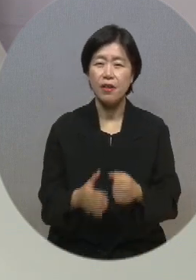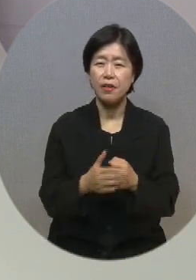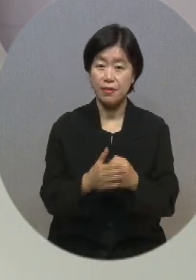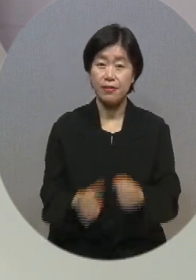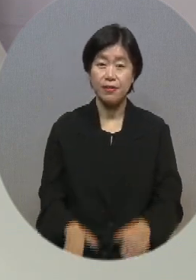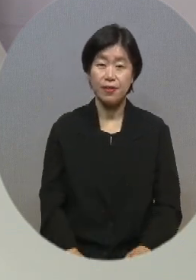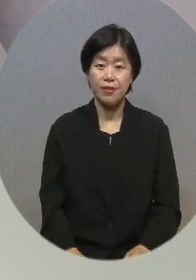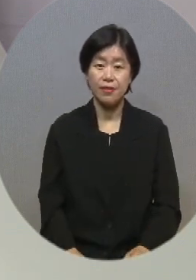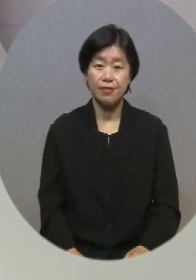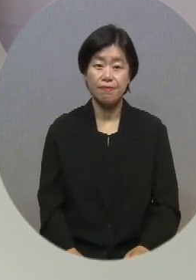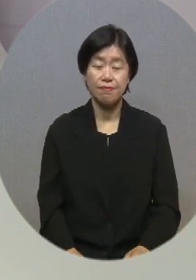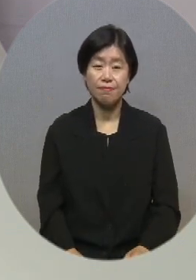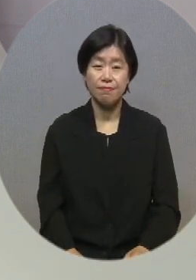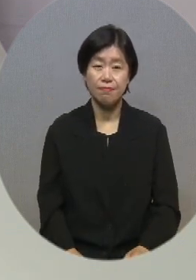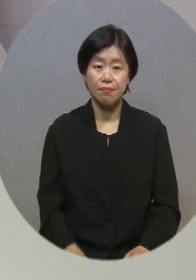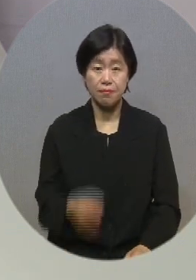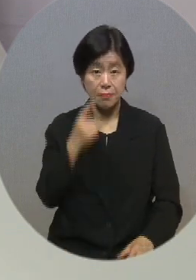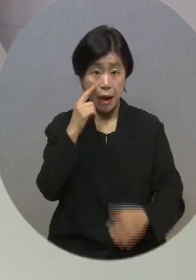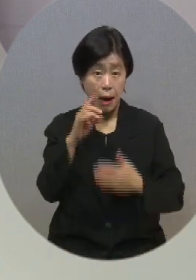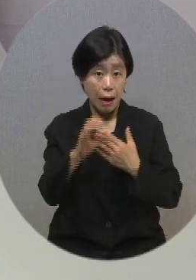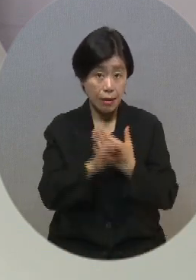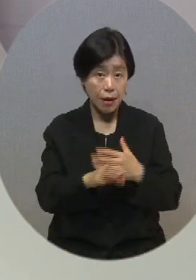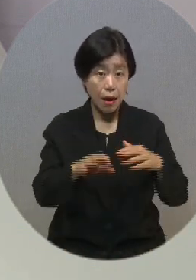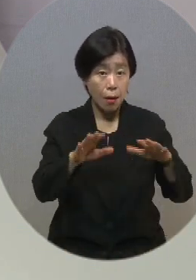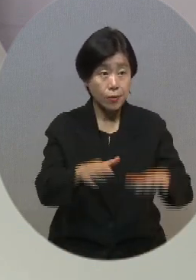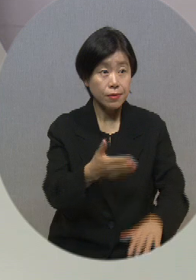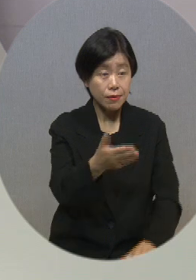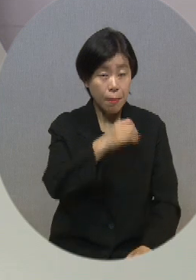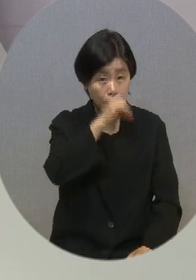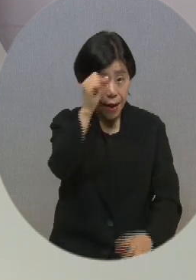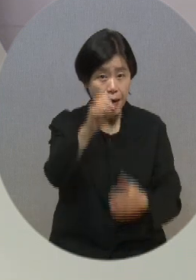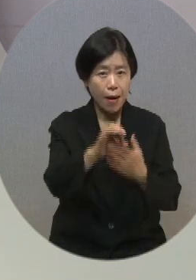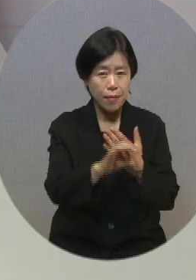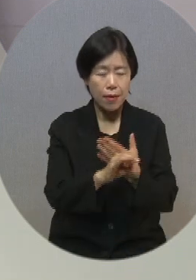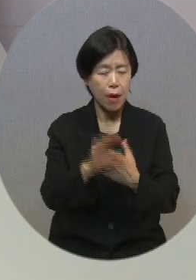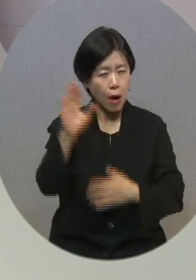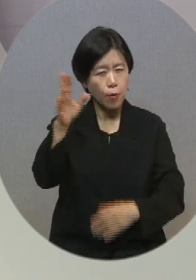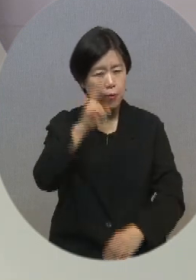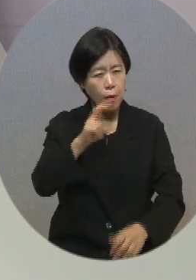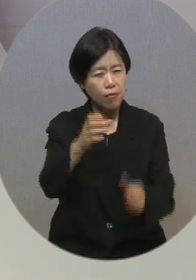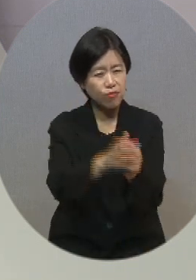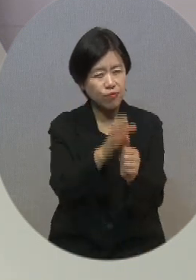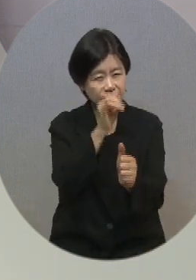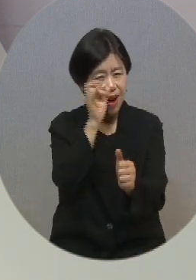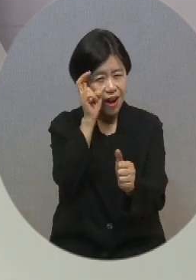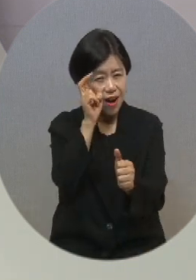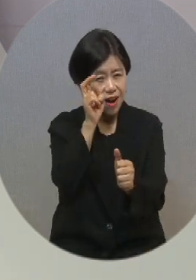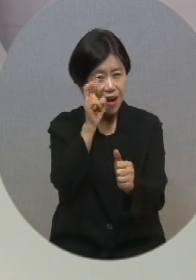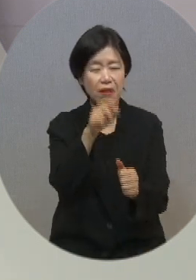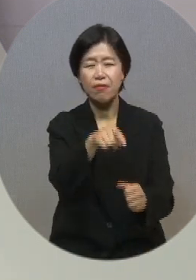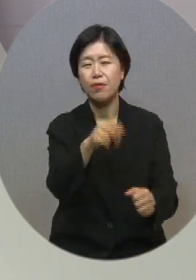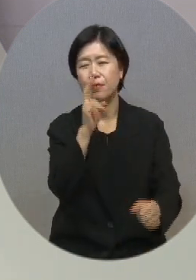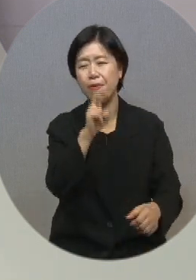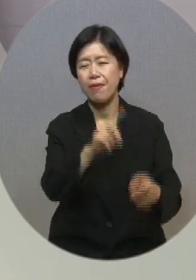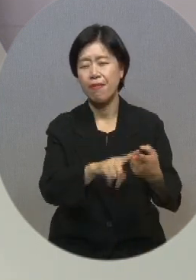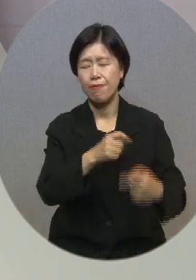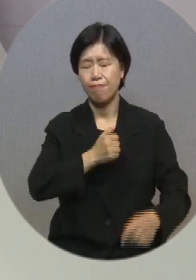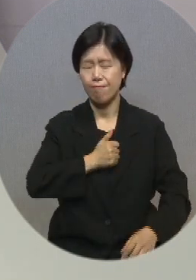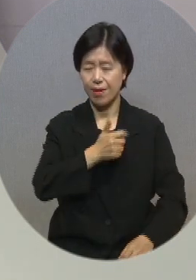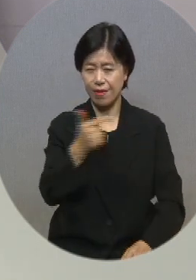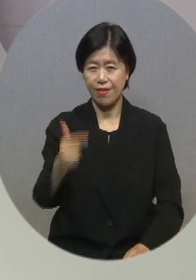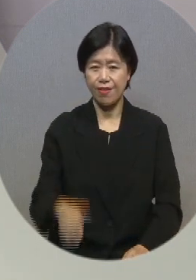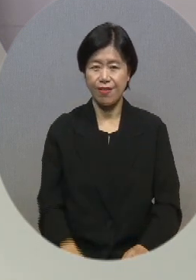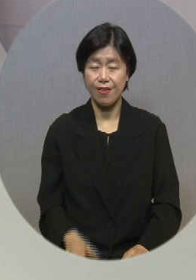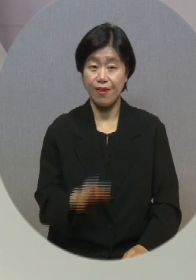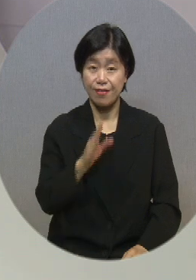통과하고 줄 수 있으니까 네. 야 우리가 그래도 대단한 실력이다. 이런 이제 네. 그런 자부심을 갖지 않겠어요? 네. 그러니까 굉장히 그 팀에게